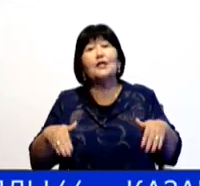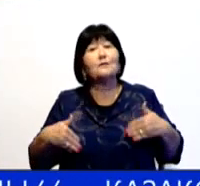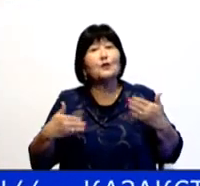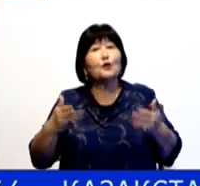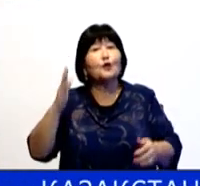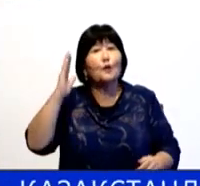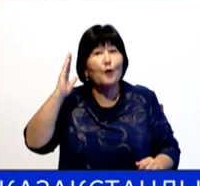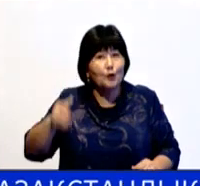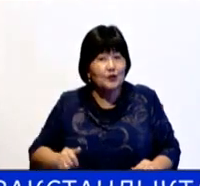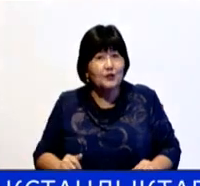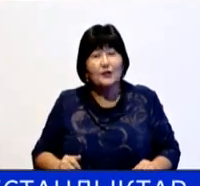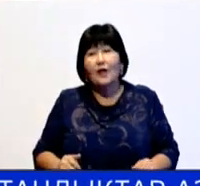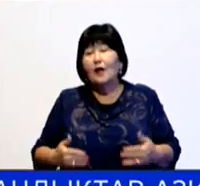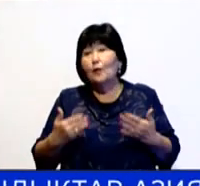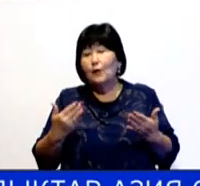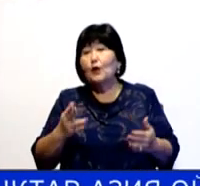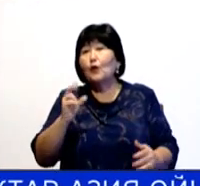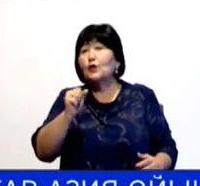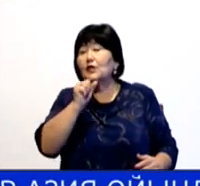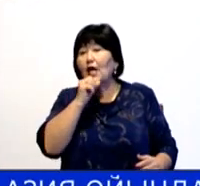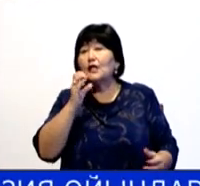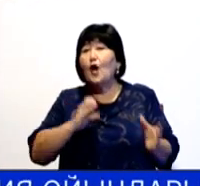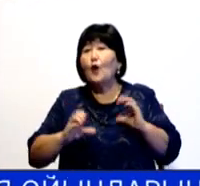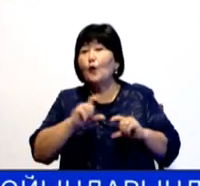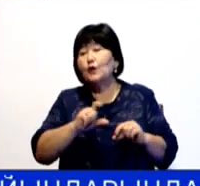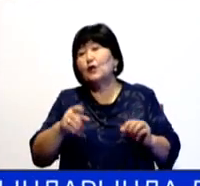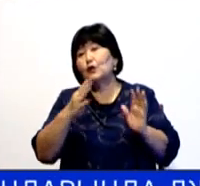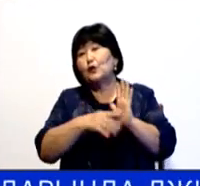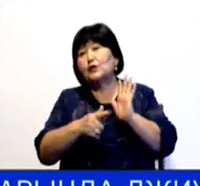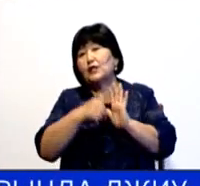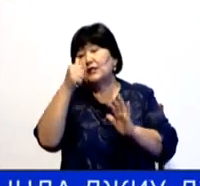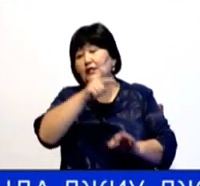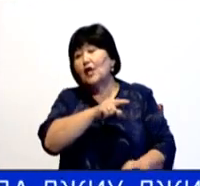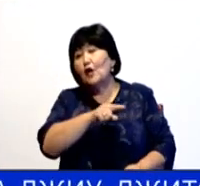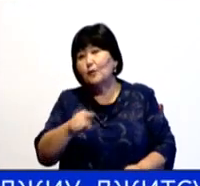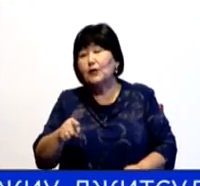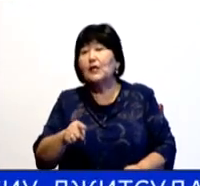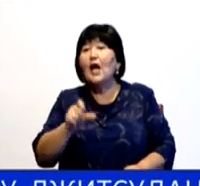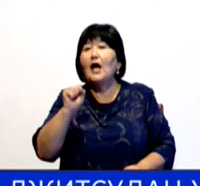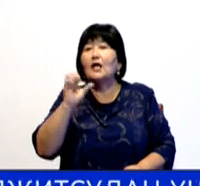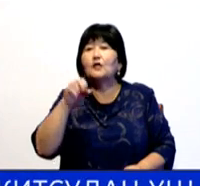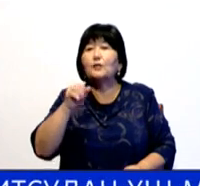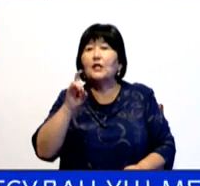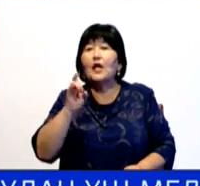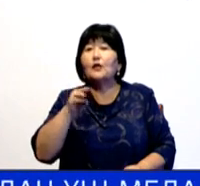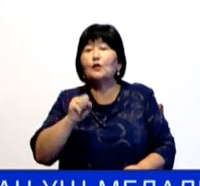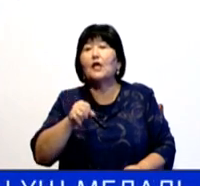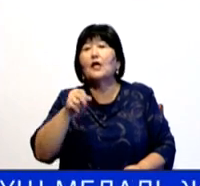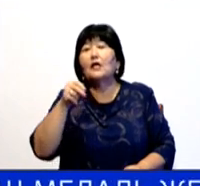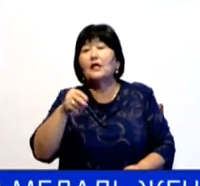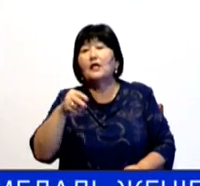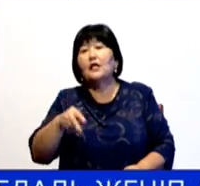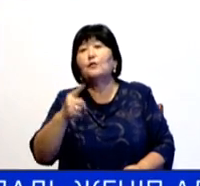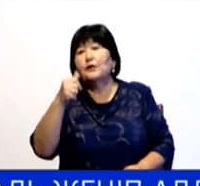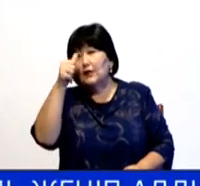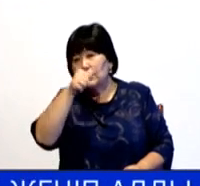болсын. Мына осы Қорқыт ата университетінде 97 жылда бері қарай аспирантурада 97 түсіп 2001-де бітіріп осы Қорқыт